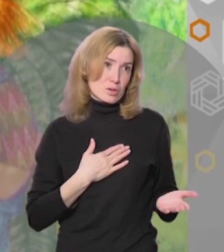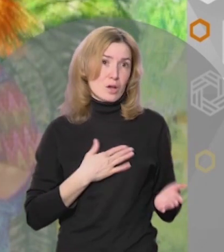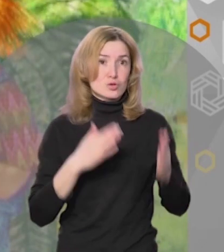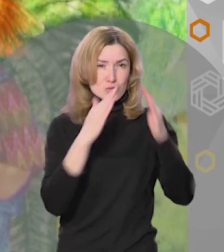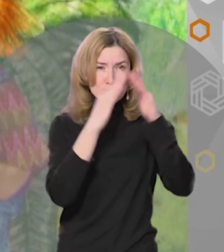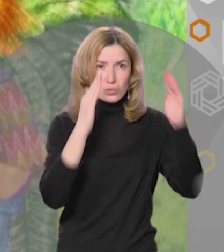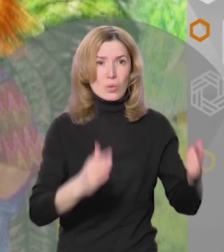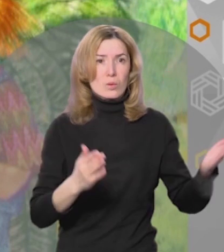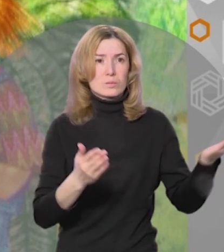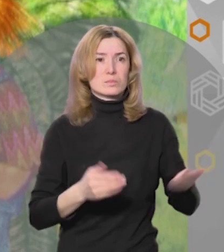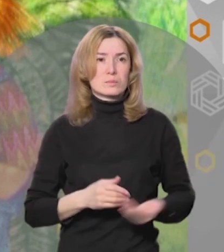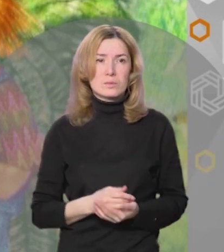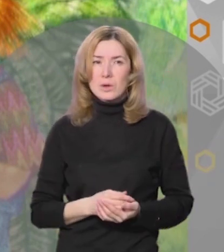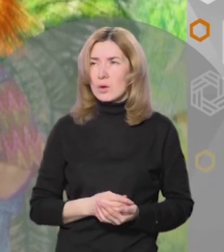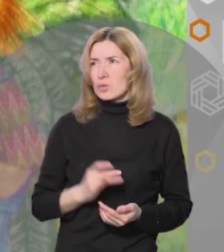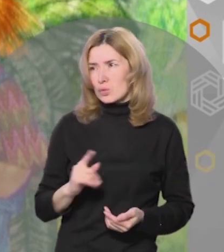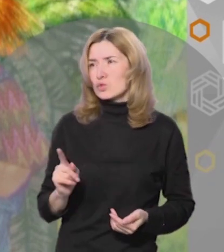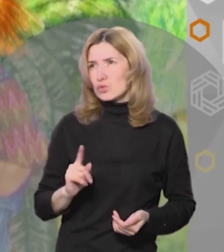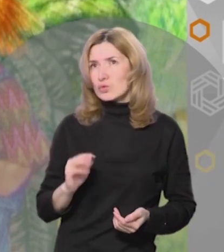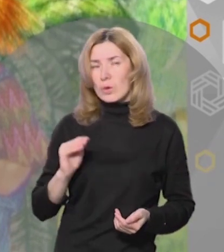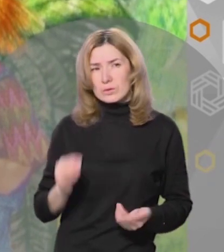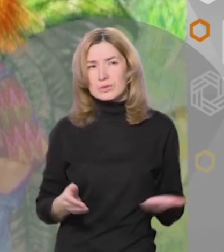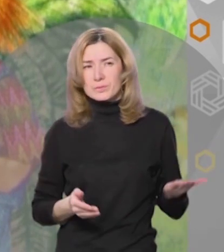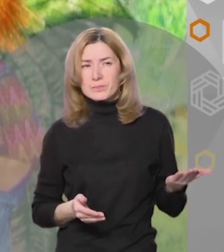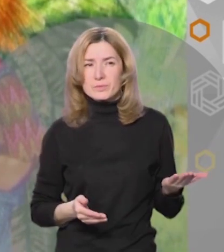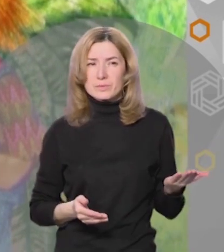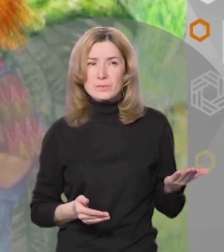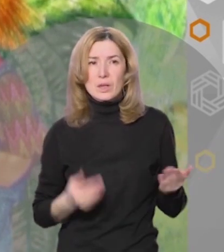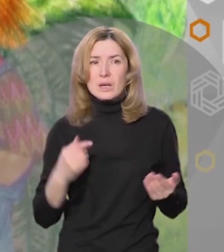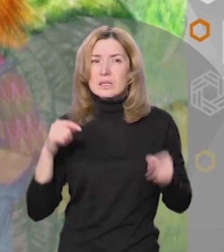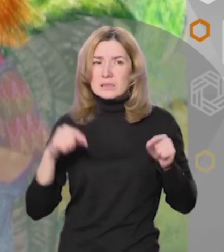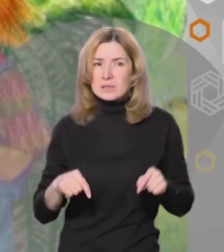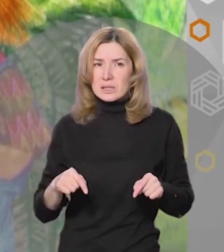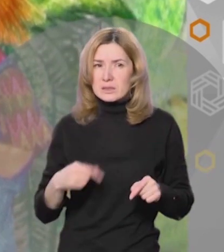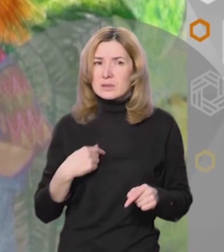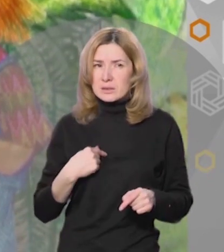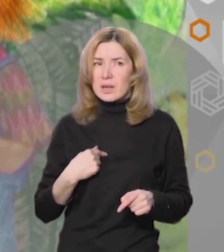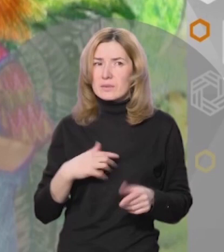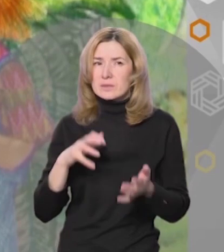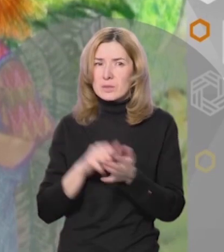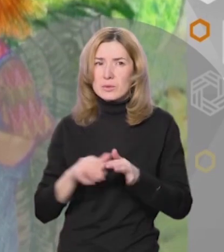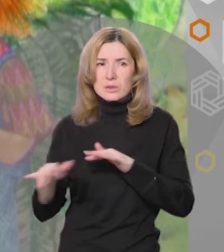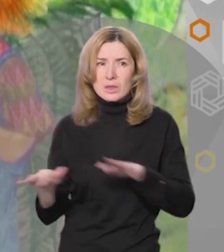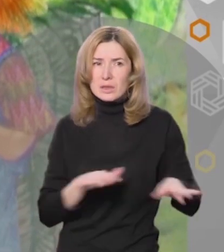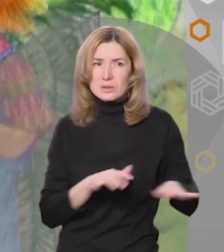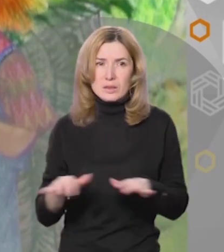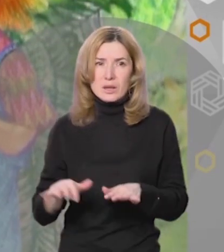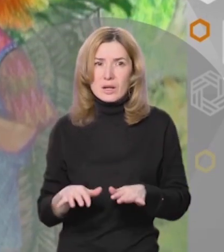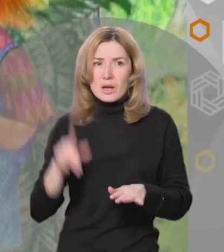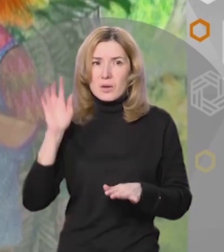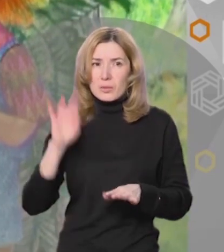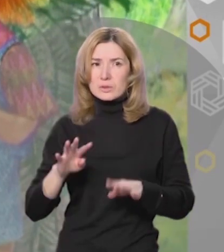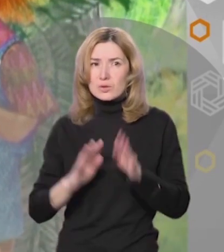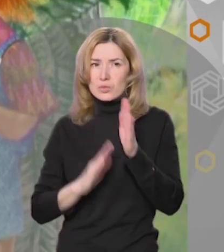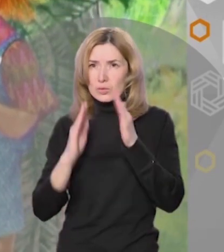наш дом! Ну что ж, здесь дело для вьюнка. Пускай обвивает